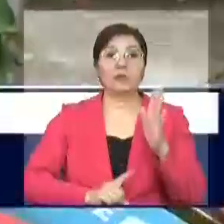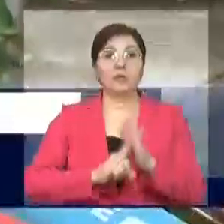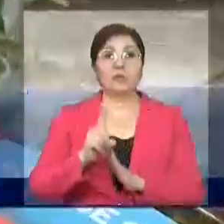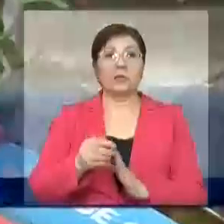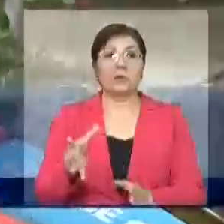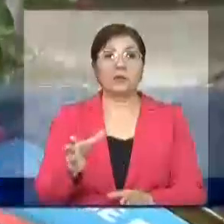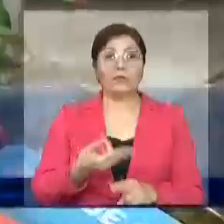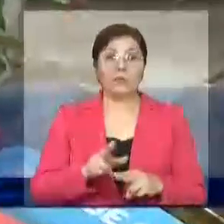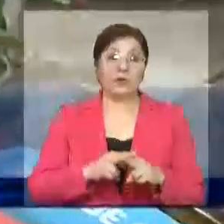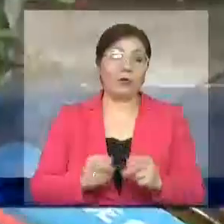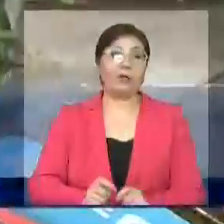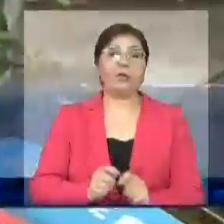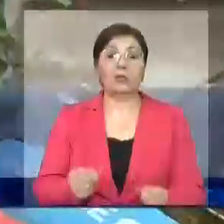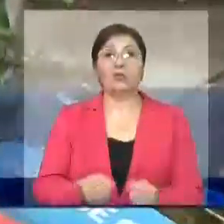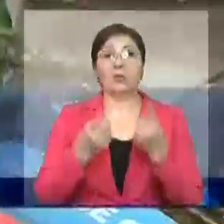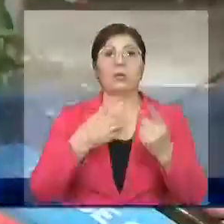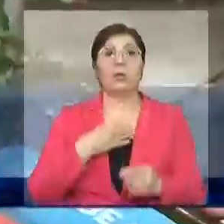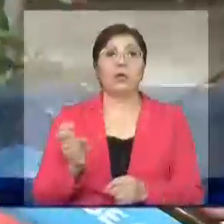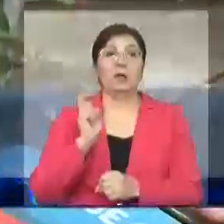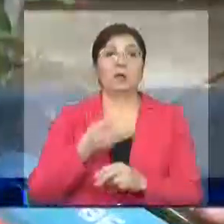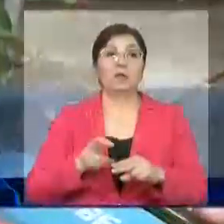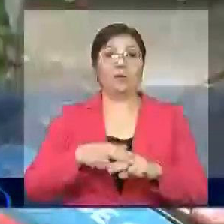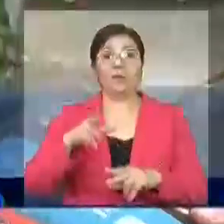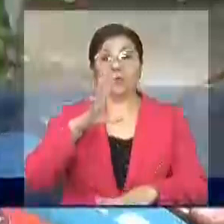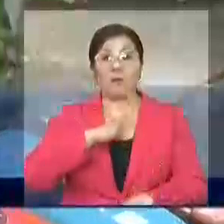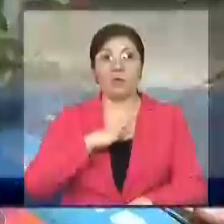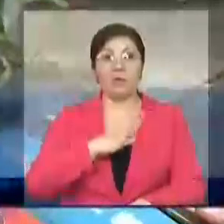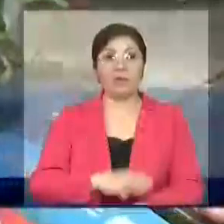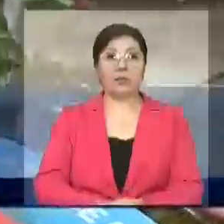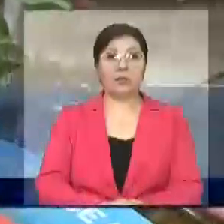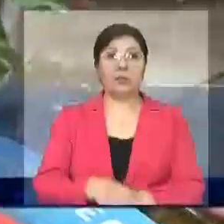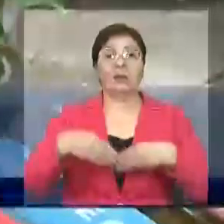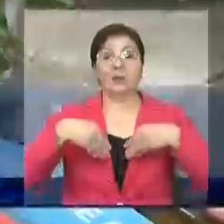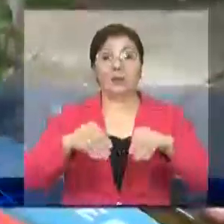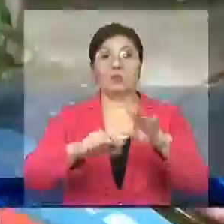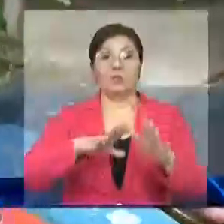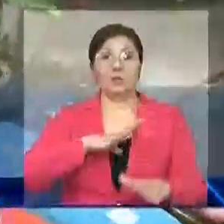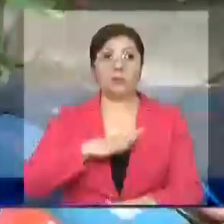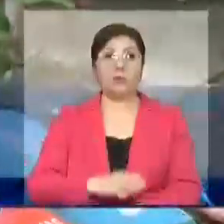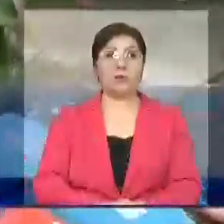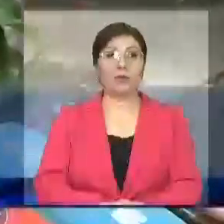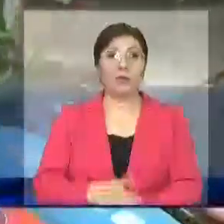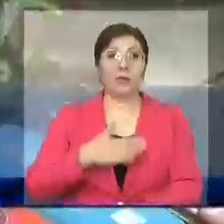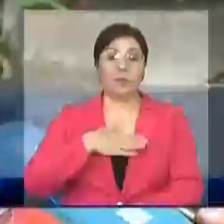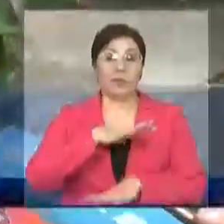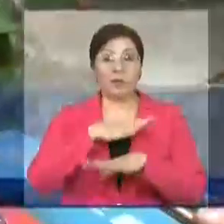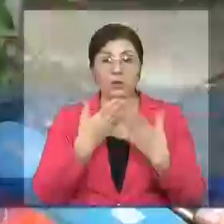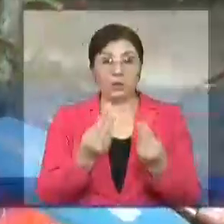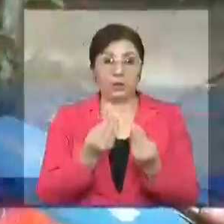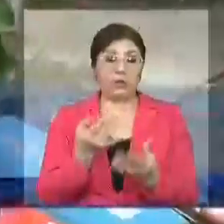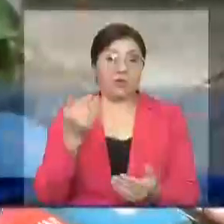он все это создал. Потому что я, когда пришла, все это было уже здесь посажено. Что-то мы много